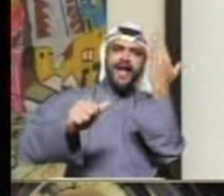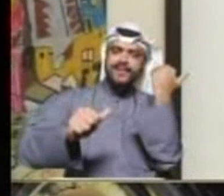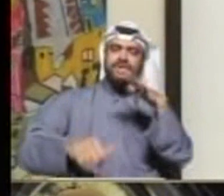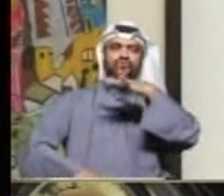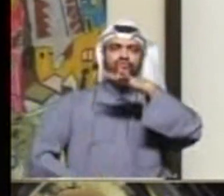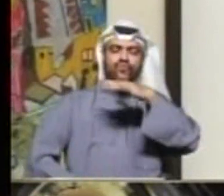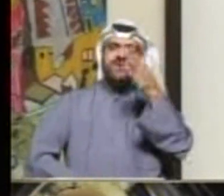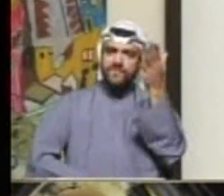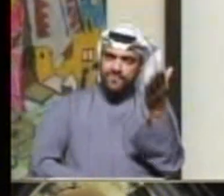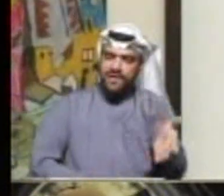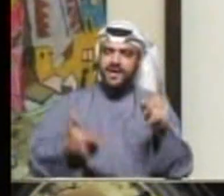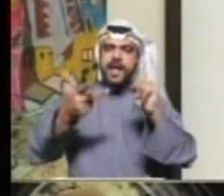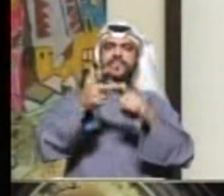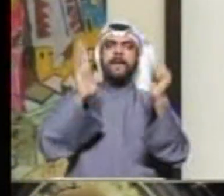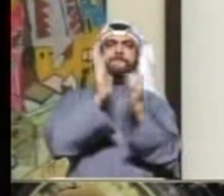والبيئة المحيطة من